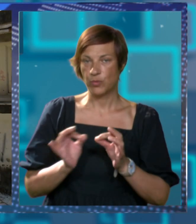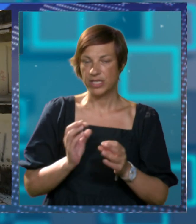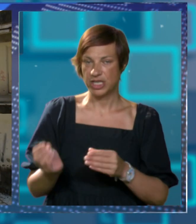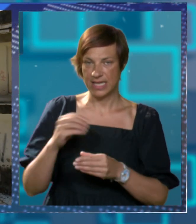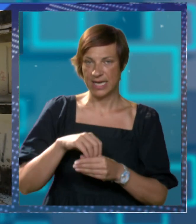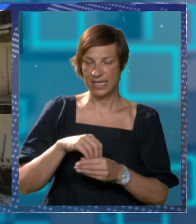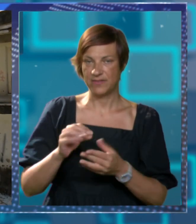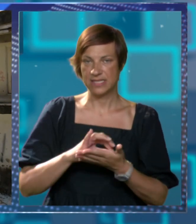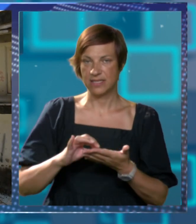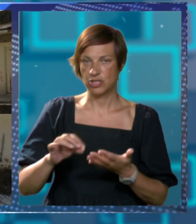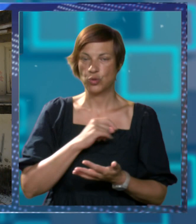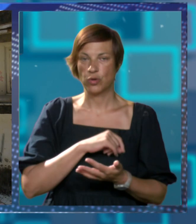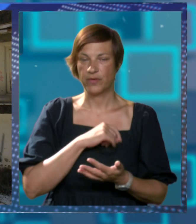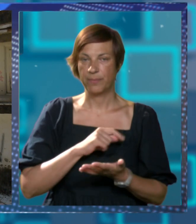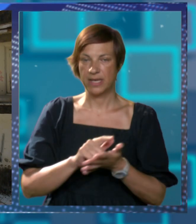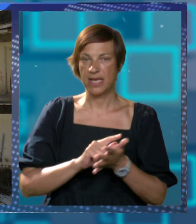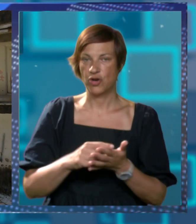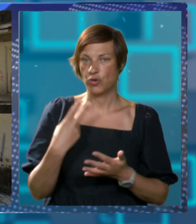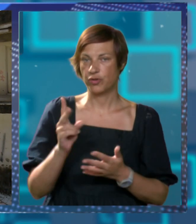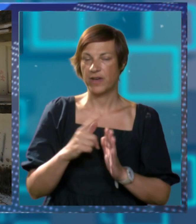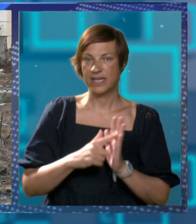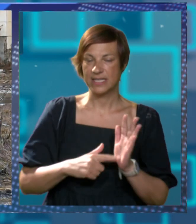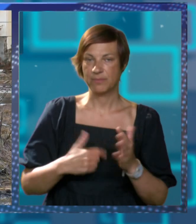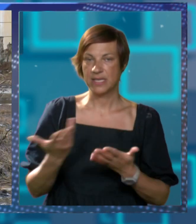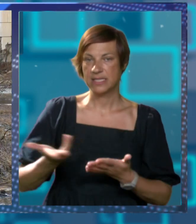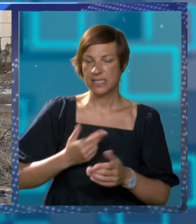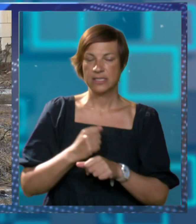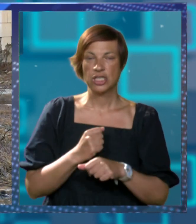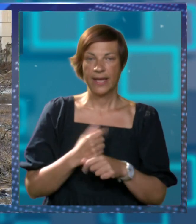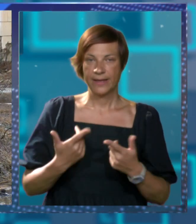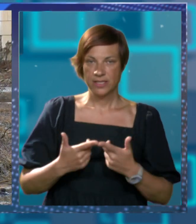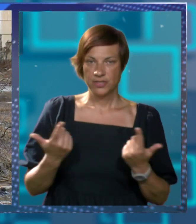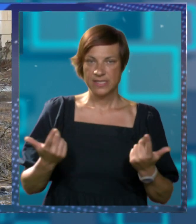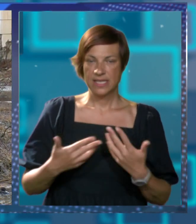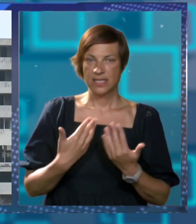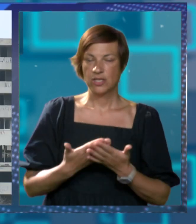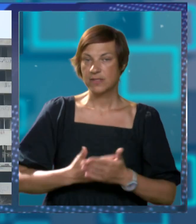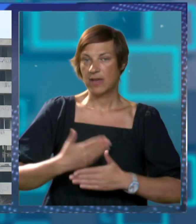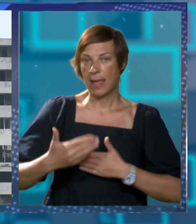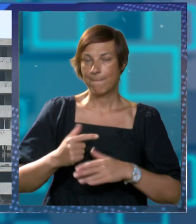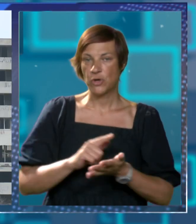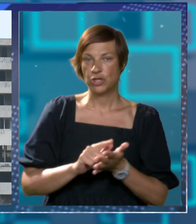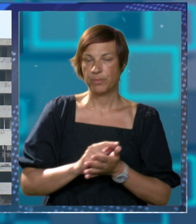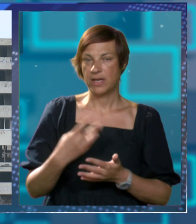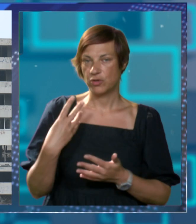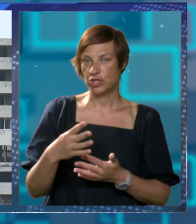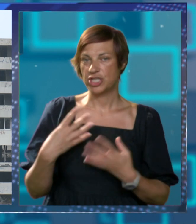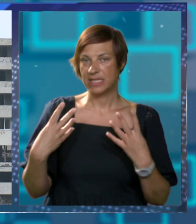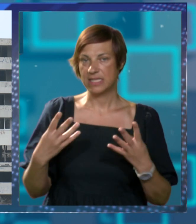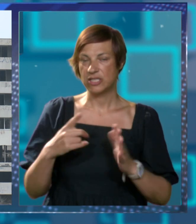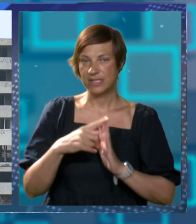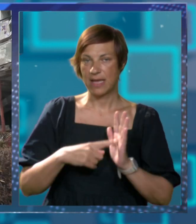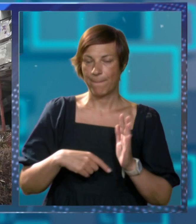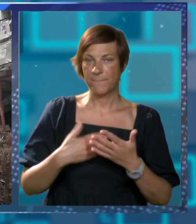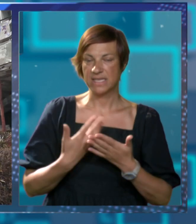uređenja, investitor se ugovorom obvezao na rok od 12 mjeseci za ishođenje građevinske dozvole, a potom i na rok od